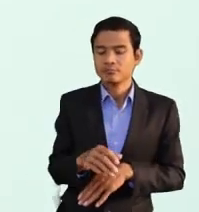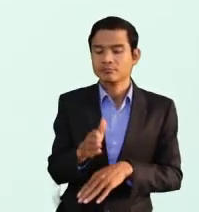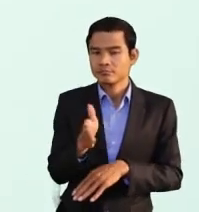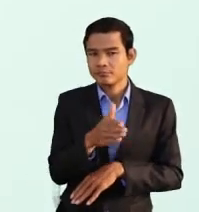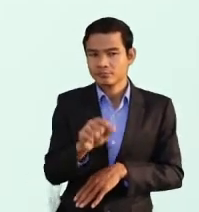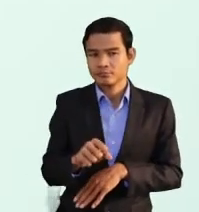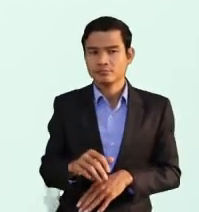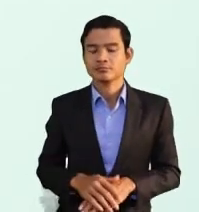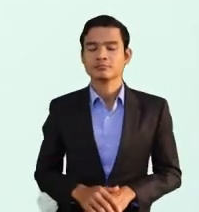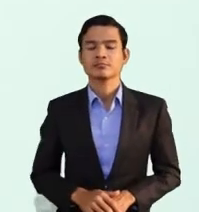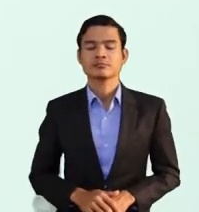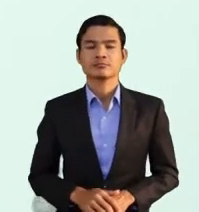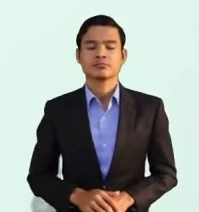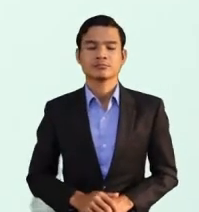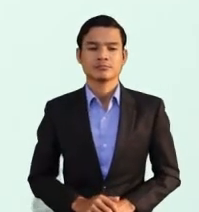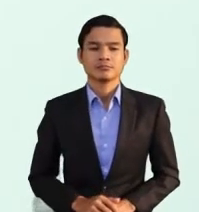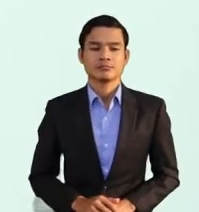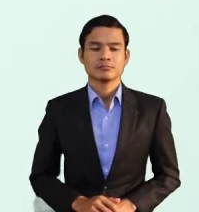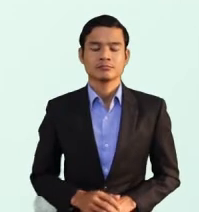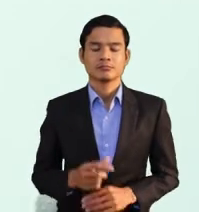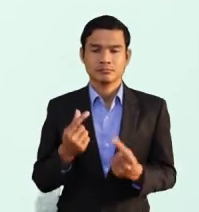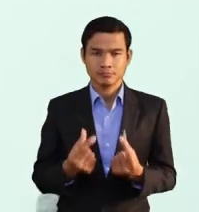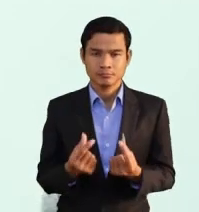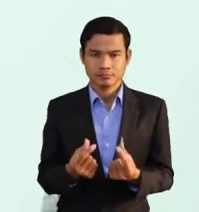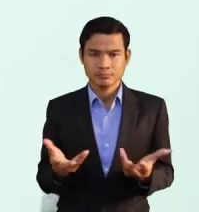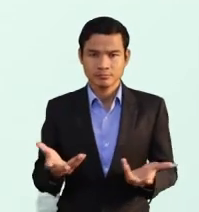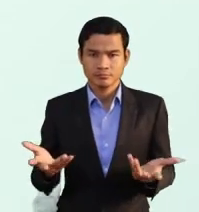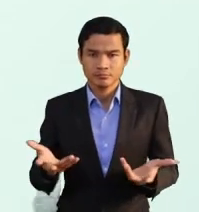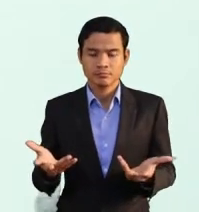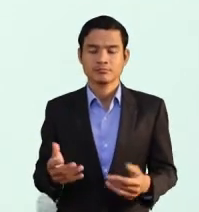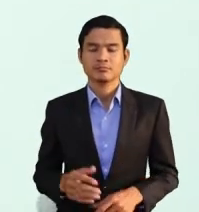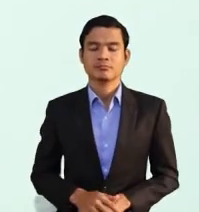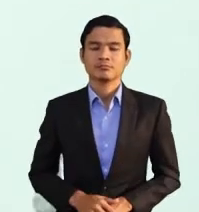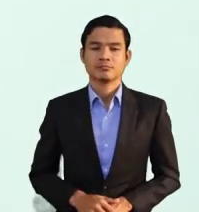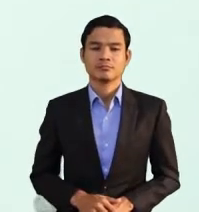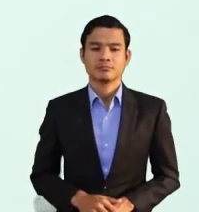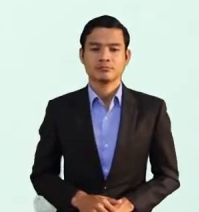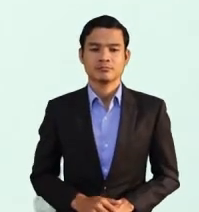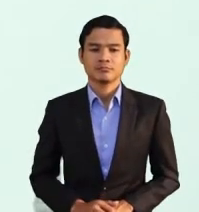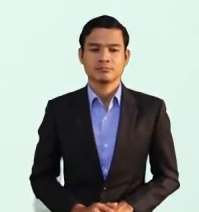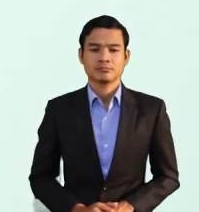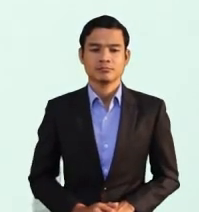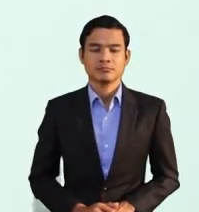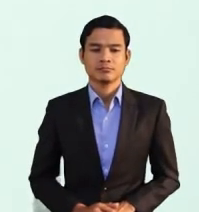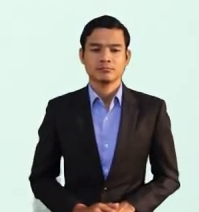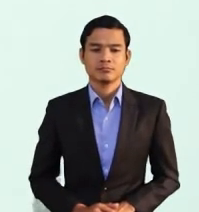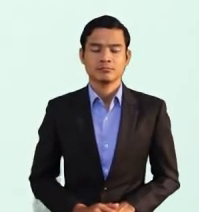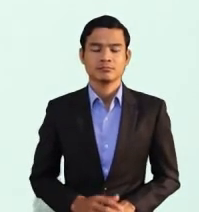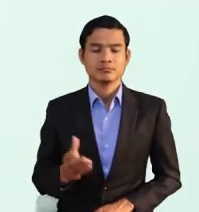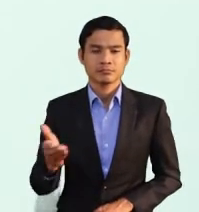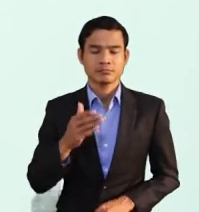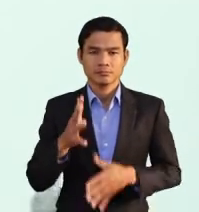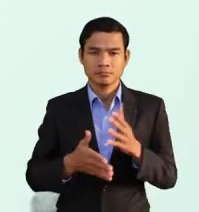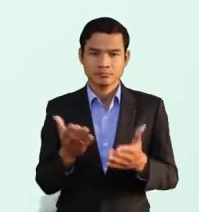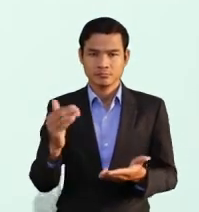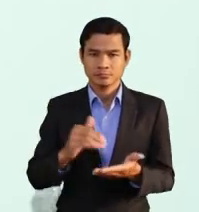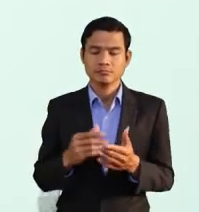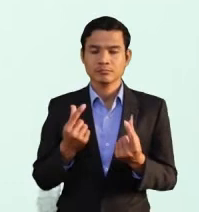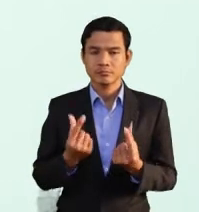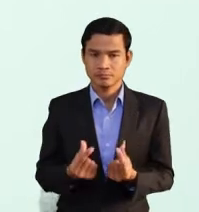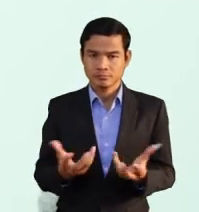lưu mà cả nạt chà đồ ní chà con thác con đồ